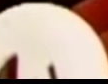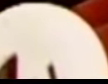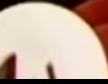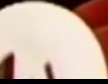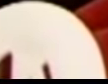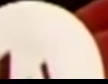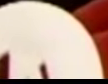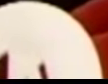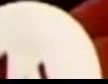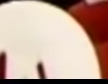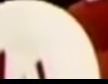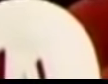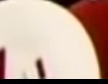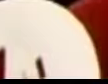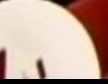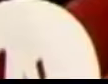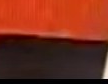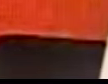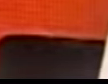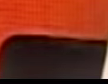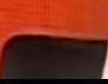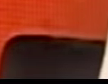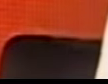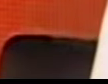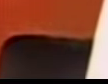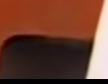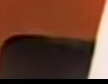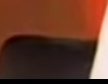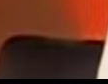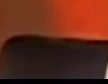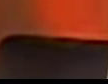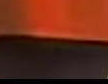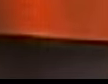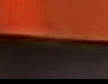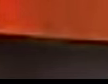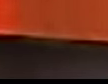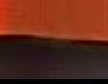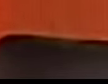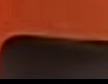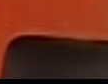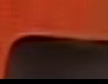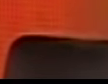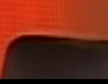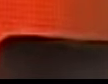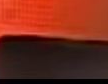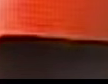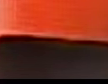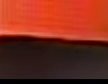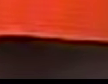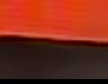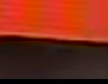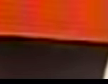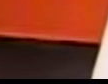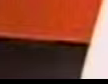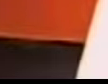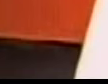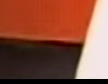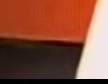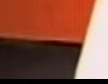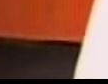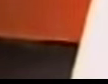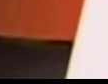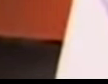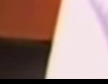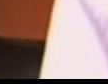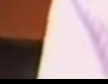naturales. Chasnami, ñukanchi, yakta, pusheka, chaypika, mikurka, tushurka, y jipamanka, maipimi, espepa, chayshina, shu, pambatian, chaypimi,